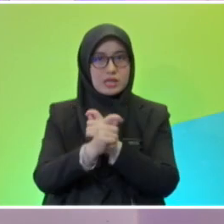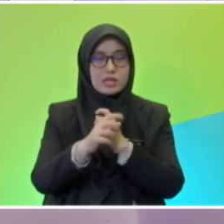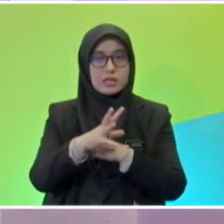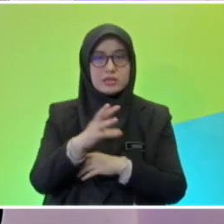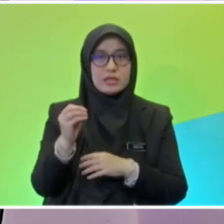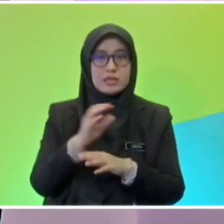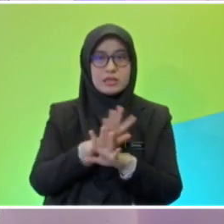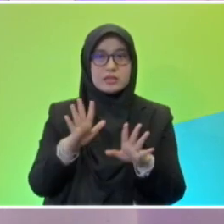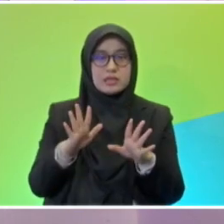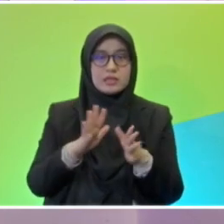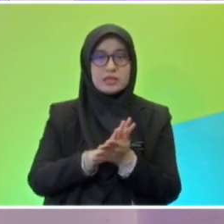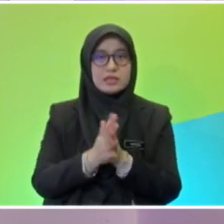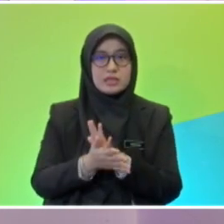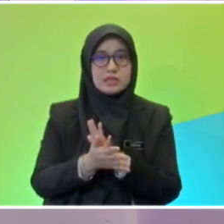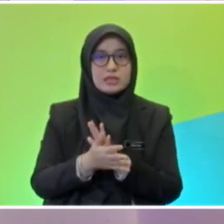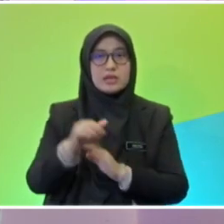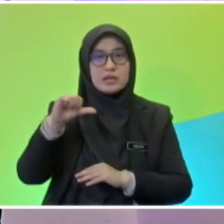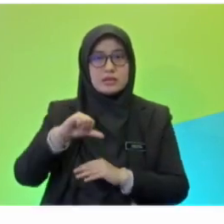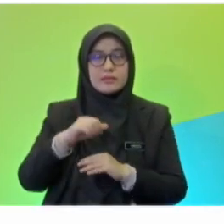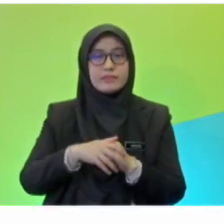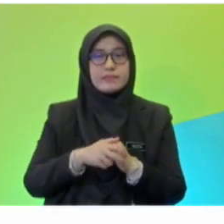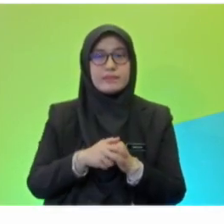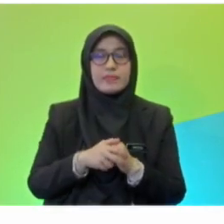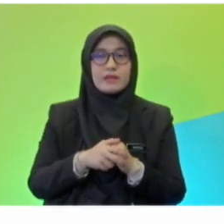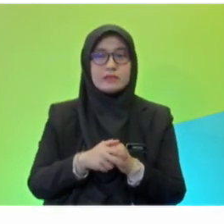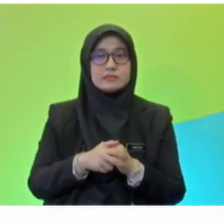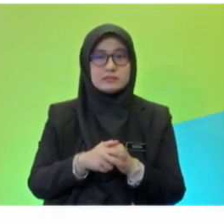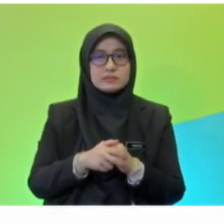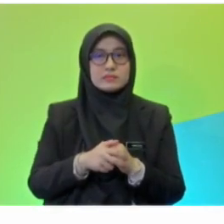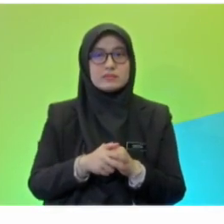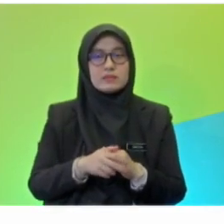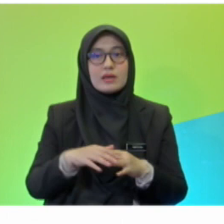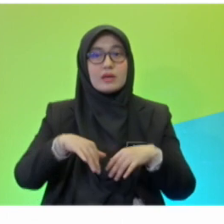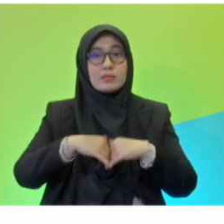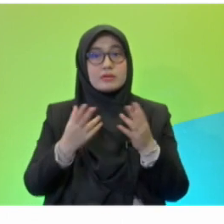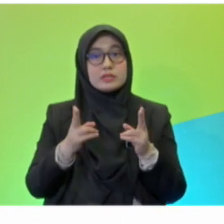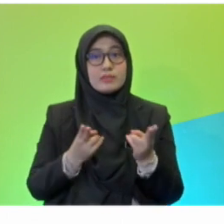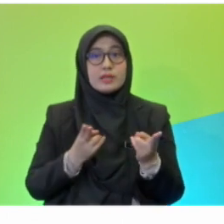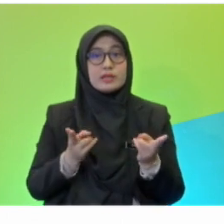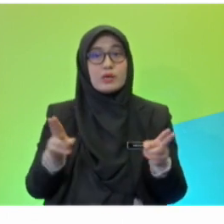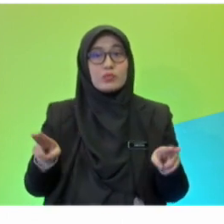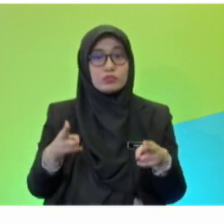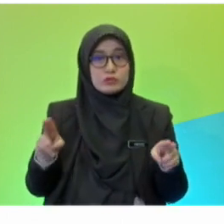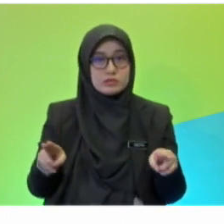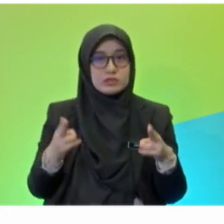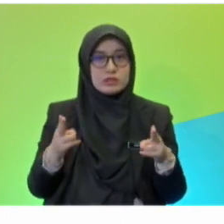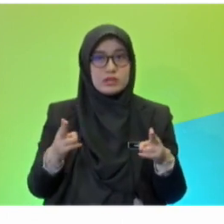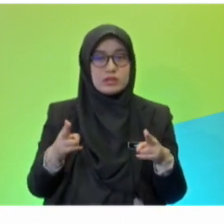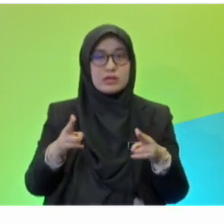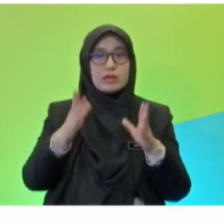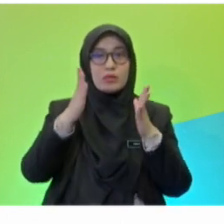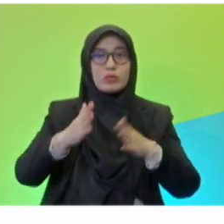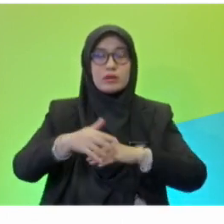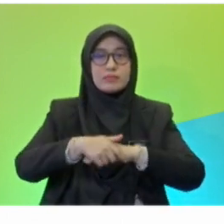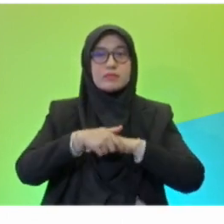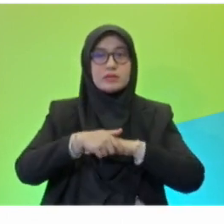mereka awal pengusaha tebapatan berjanji dalam usul untuk menentang barat ini tadi oke melalui wafaka